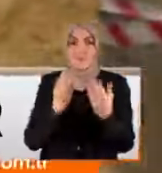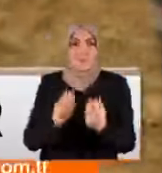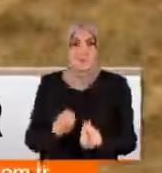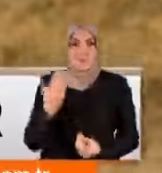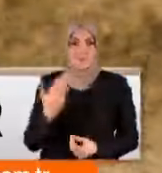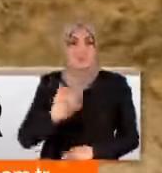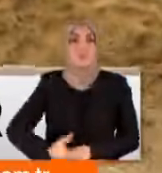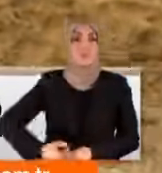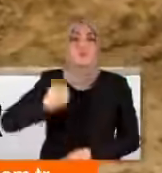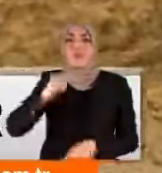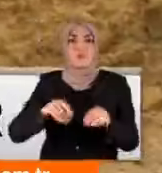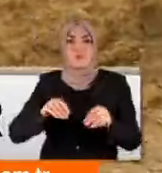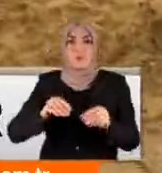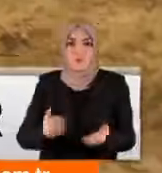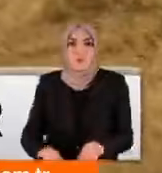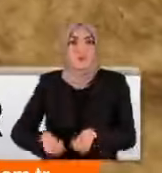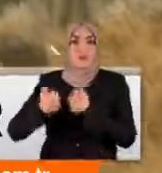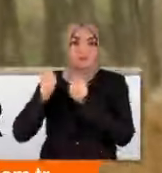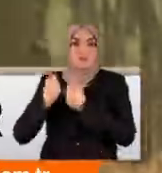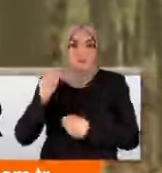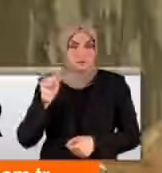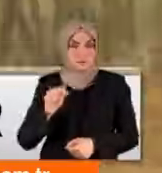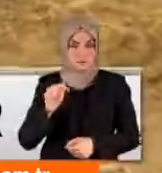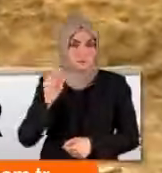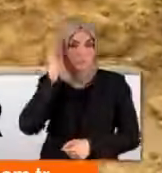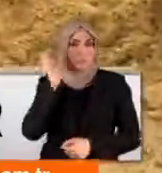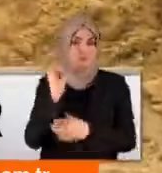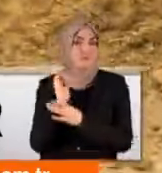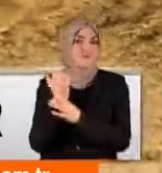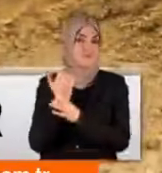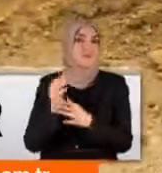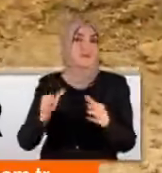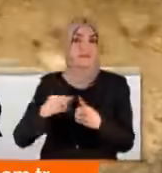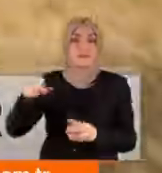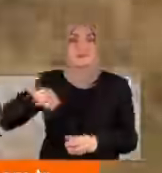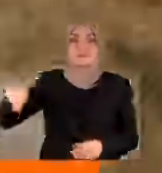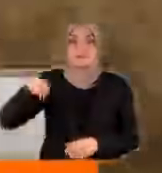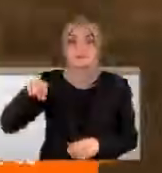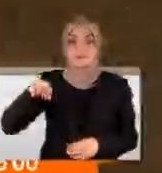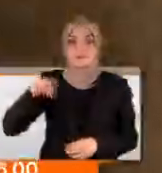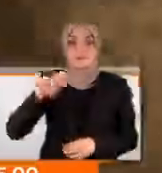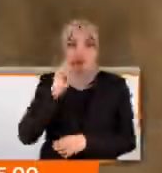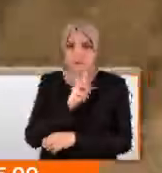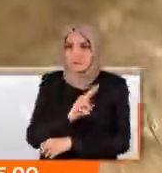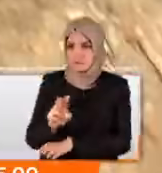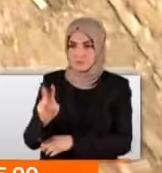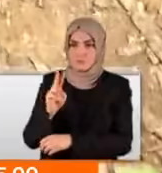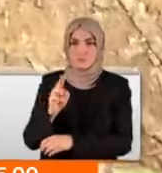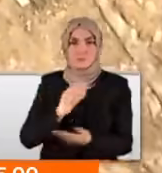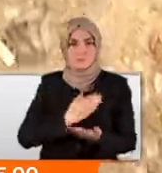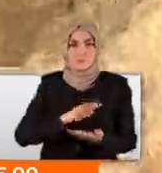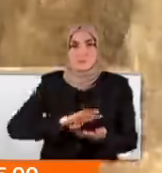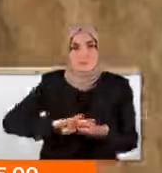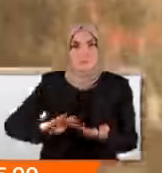Tonlarca Toprak çıkarmışlar çok profesyonel bir ekipten bahsediyoruz Zira görüntüsü oldukça nizam-i o toprağı İşte